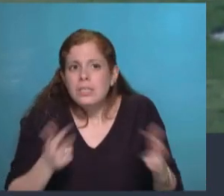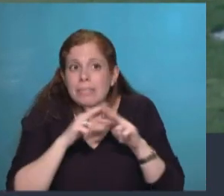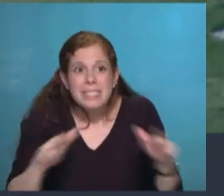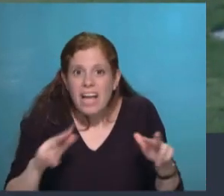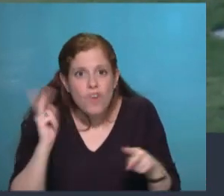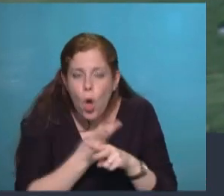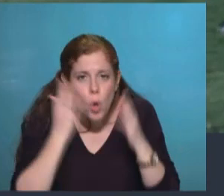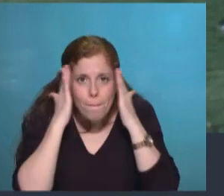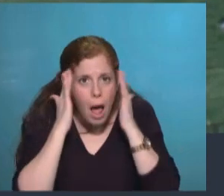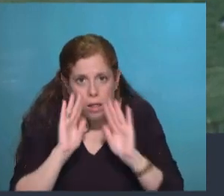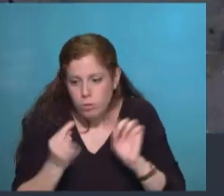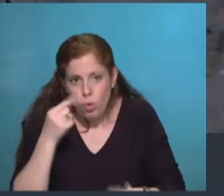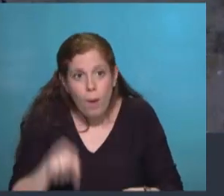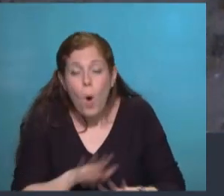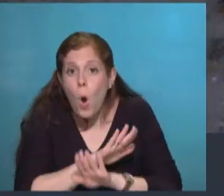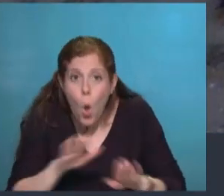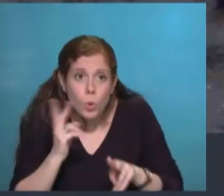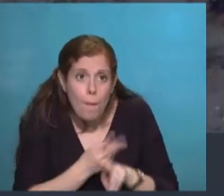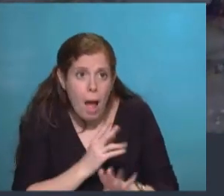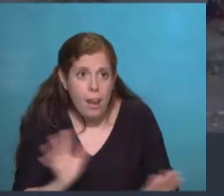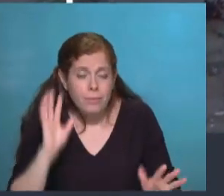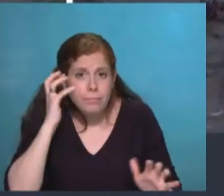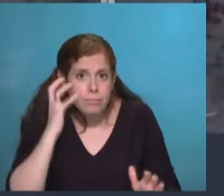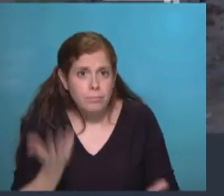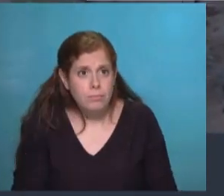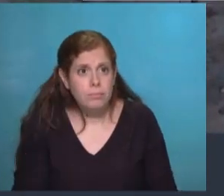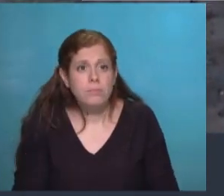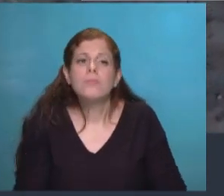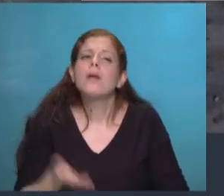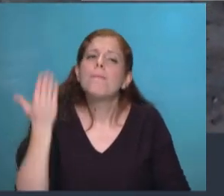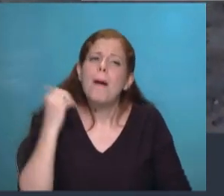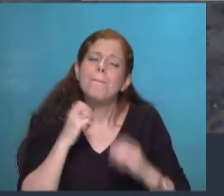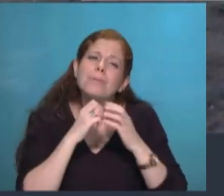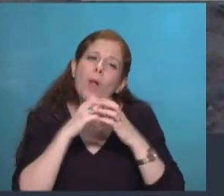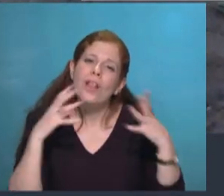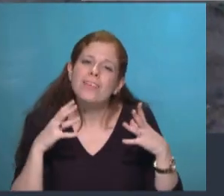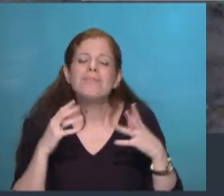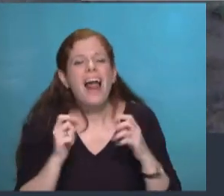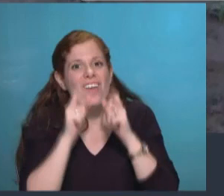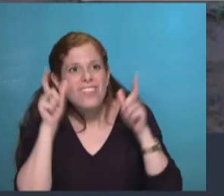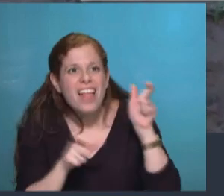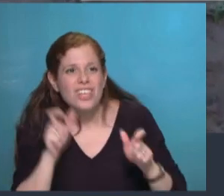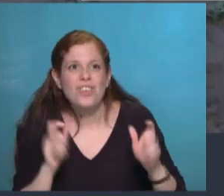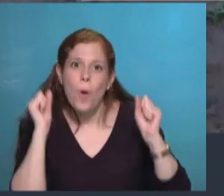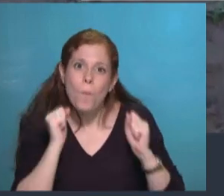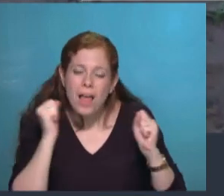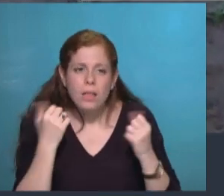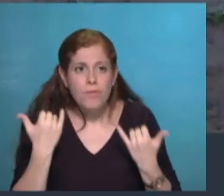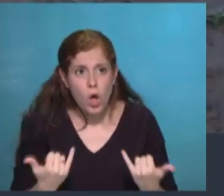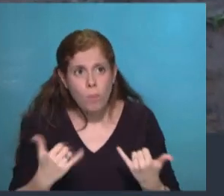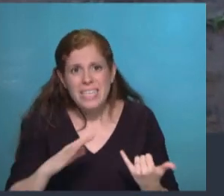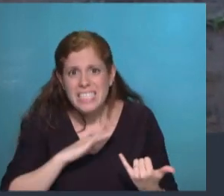נורמלי מה שקורה פה, לא נורמלי. פעם בלונים זה היה הרוב לשמחה ולימי הולדת ולהפתיע אנשים וזה, והיום זה כאילו